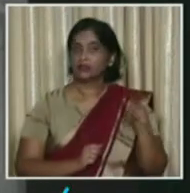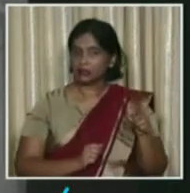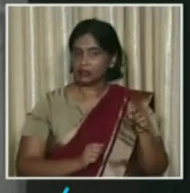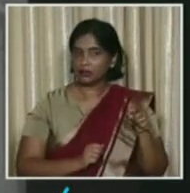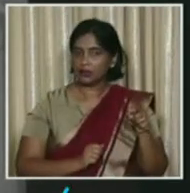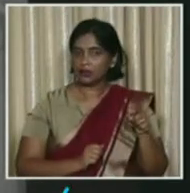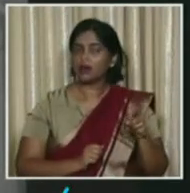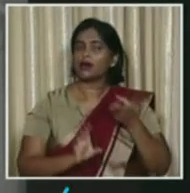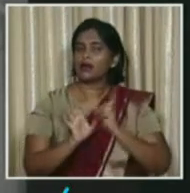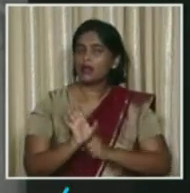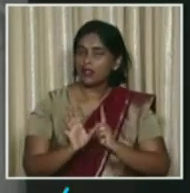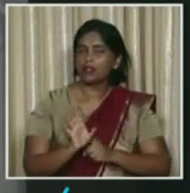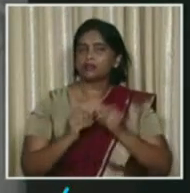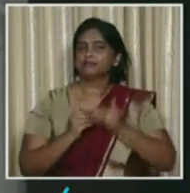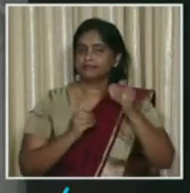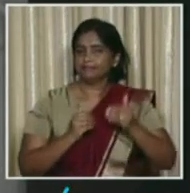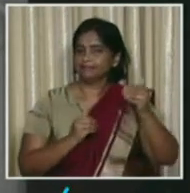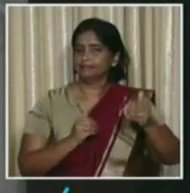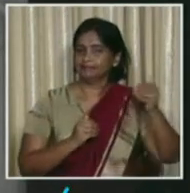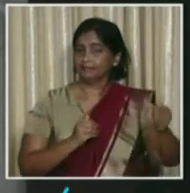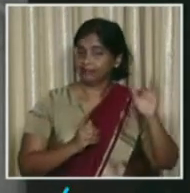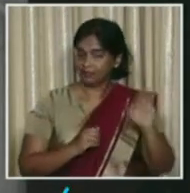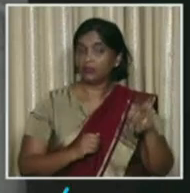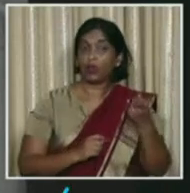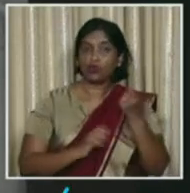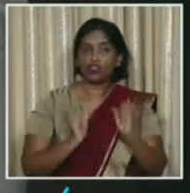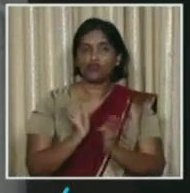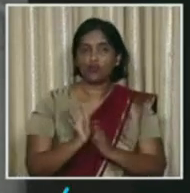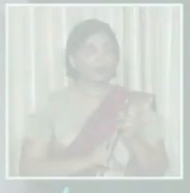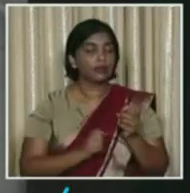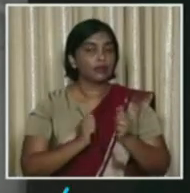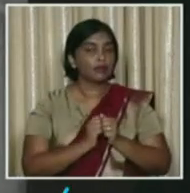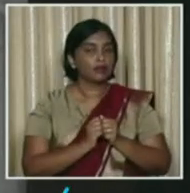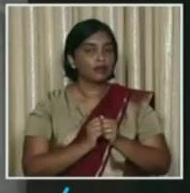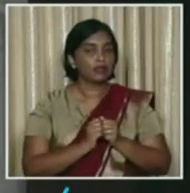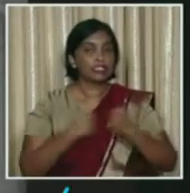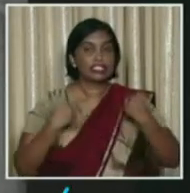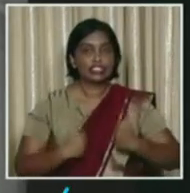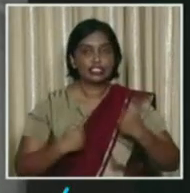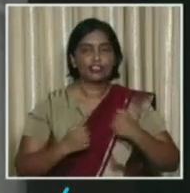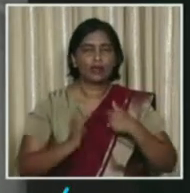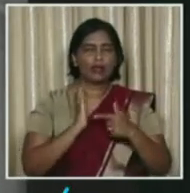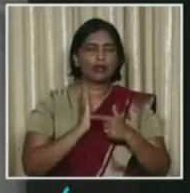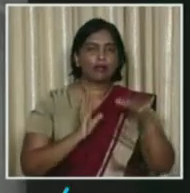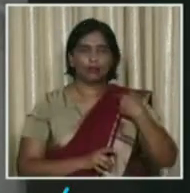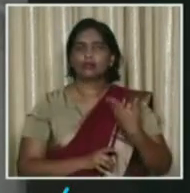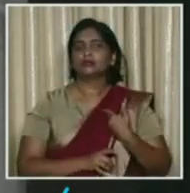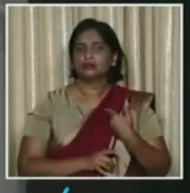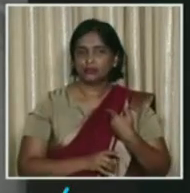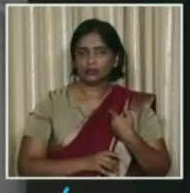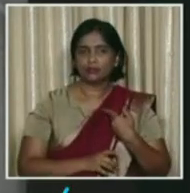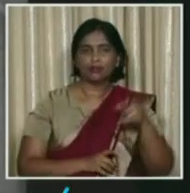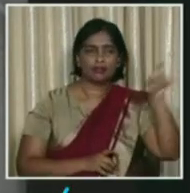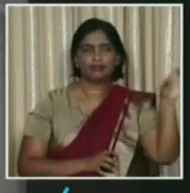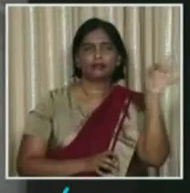බැරි හැමදාම කල්දදා ඉන්න මුදල් කමිටුවේ සභාපතිකම චෙයාර්මන් කෙනෙක් පත් කරන්නේ නැතුව තමන්ට ඕන